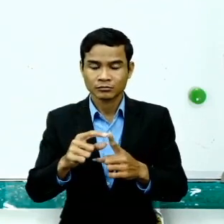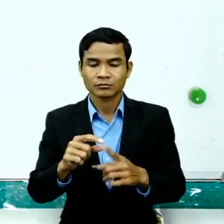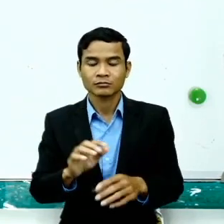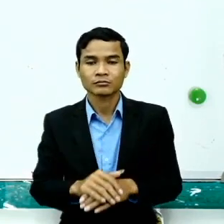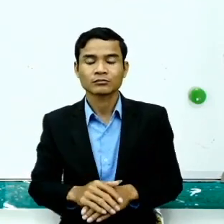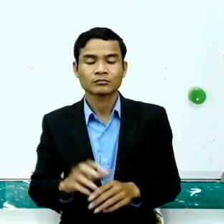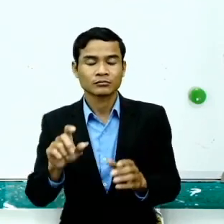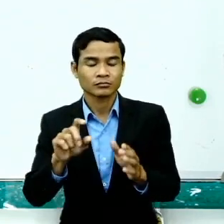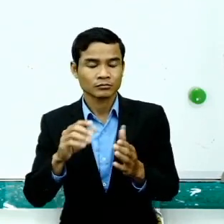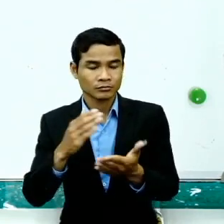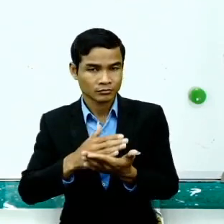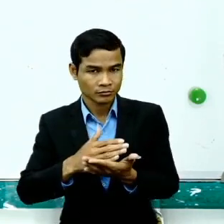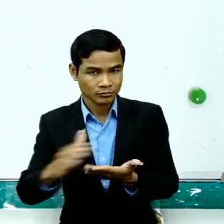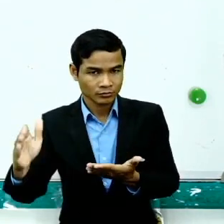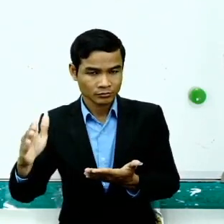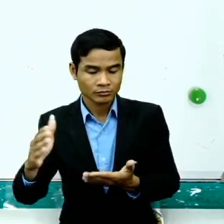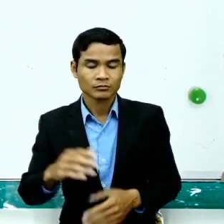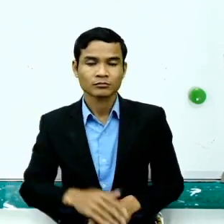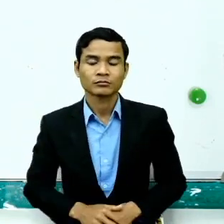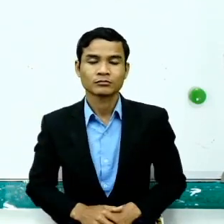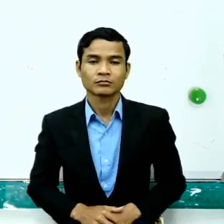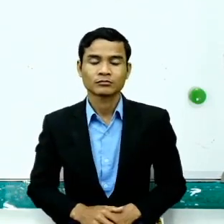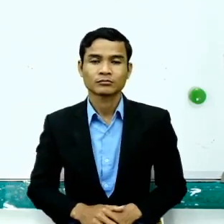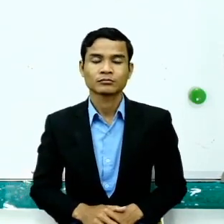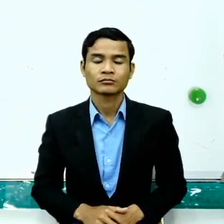com chặn